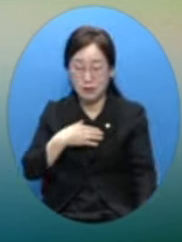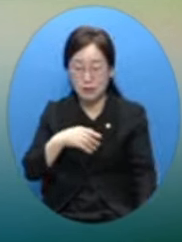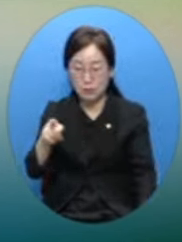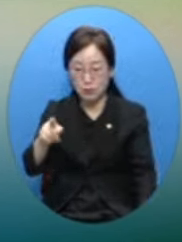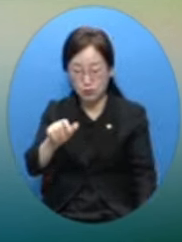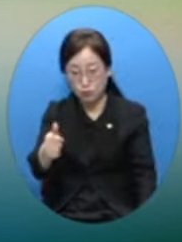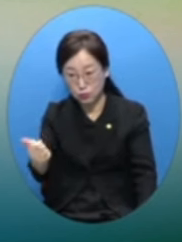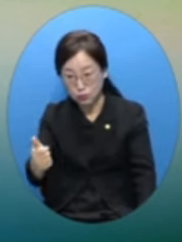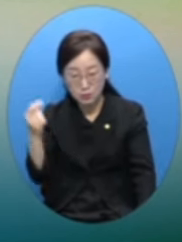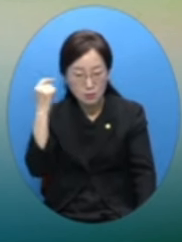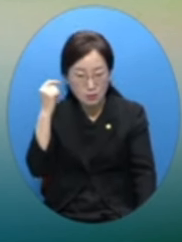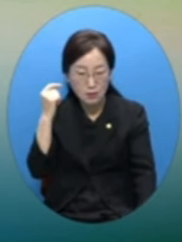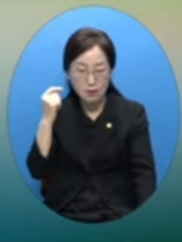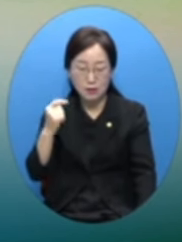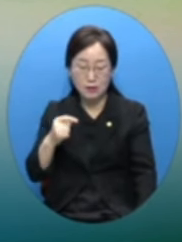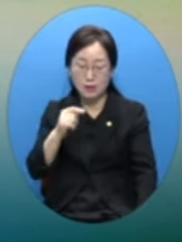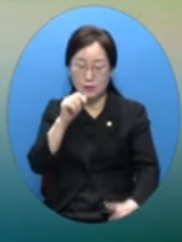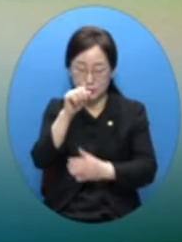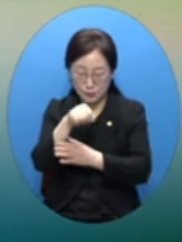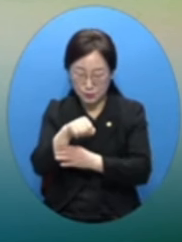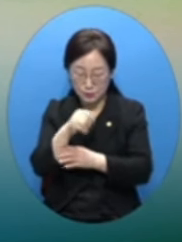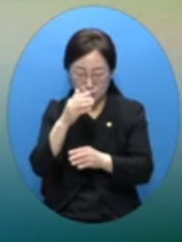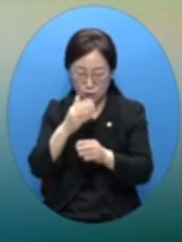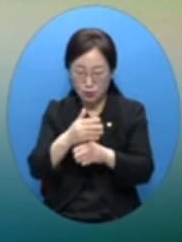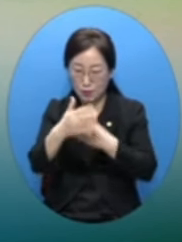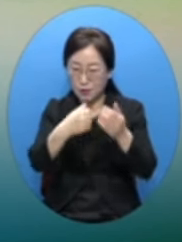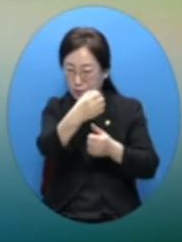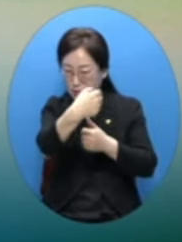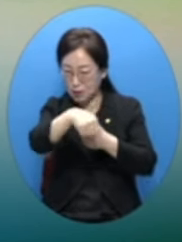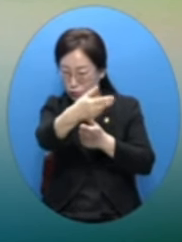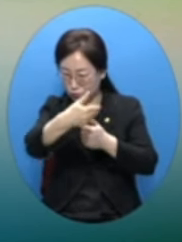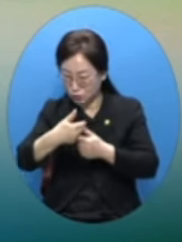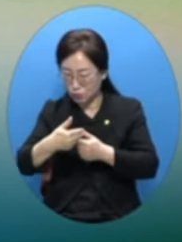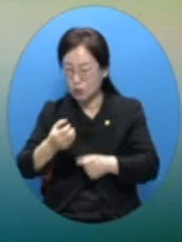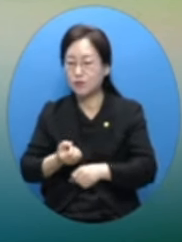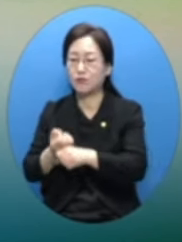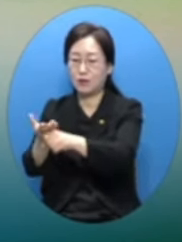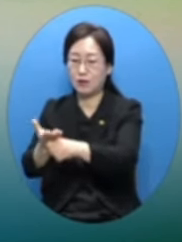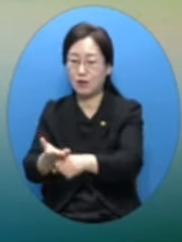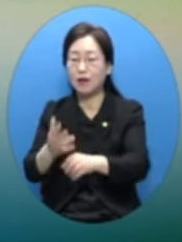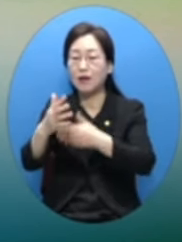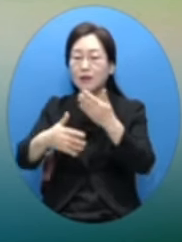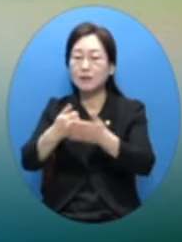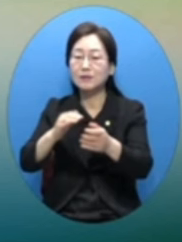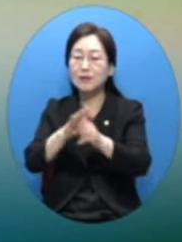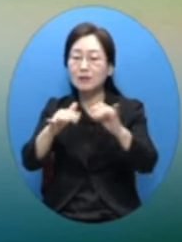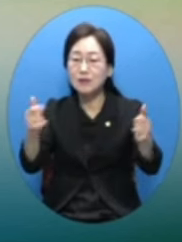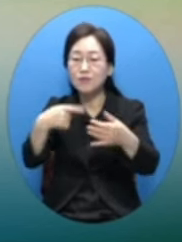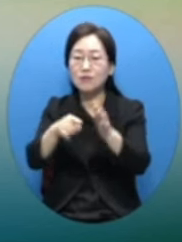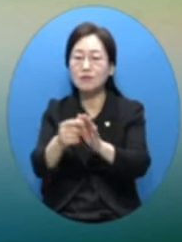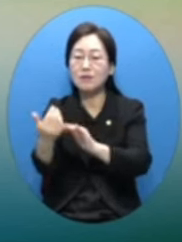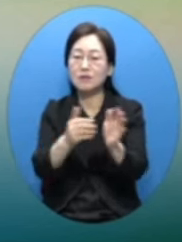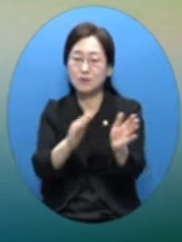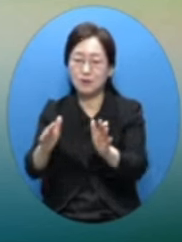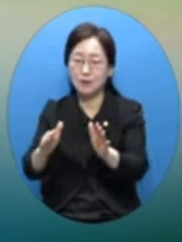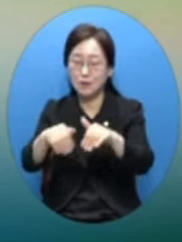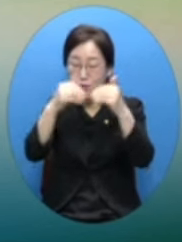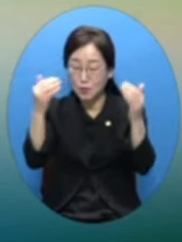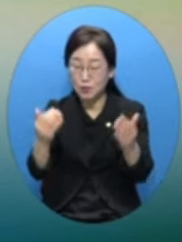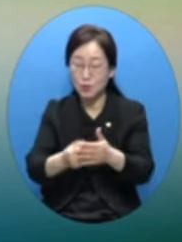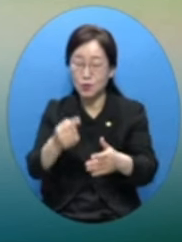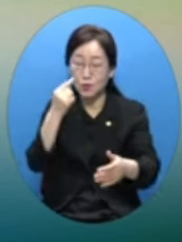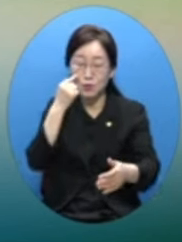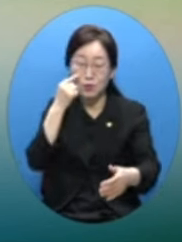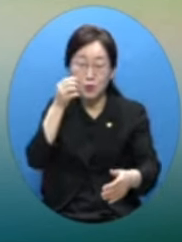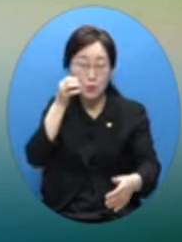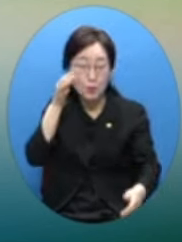주님이 주신 말씀이 있어 보내드립니다. 하나님은 자기를 사랑하는 자를 위하여 예비하신 모든 것은 눈으로 보지